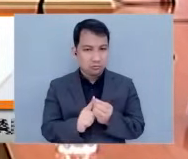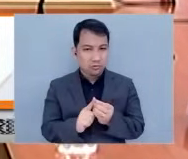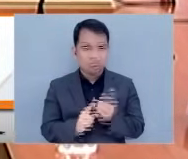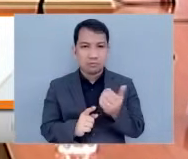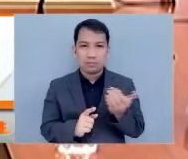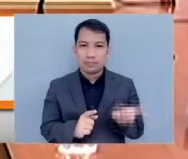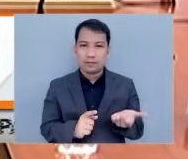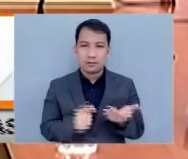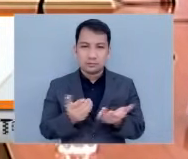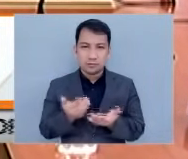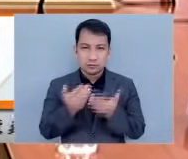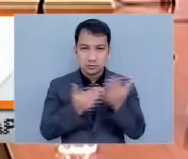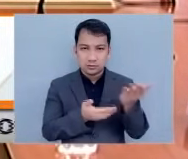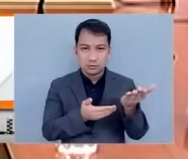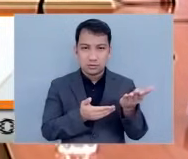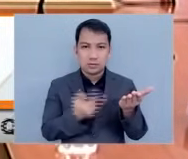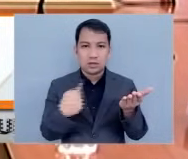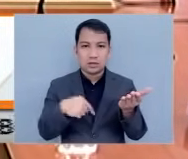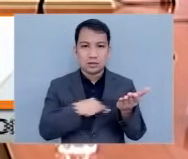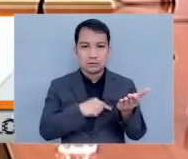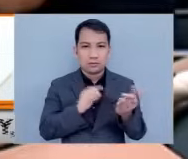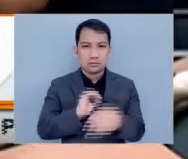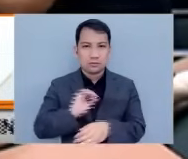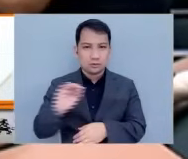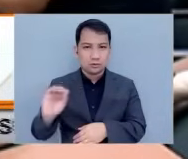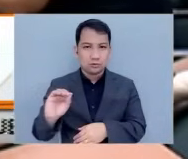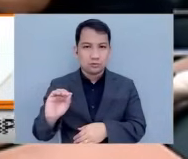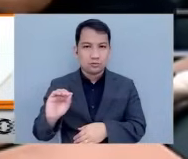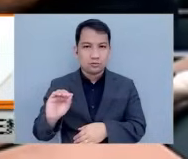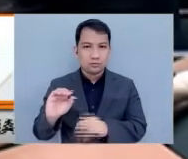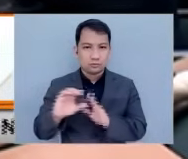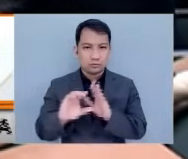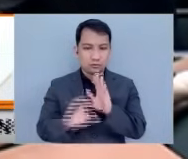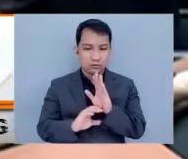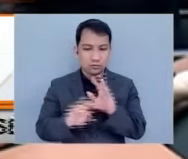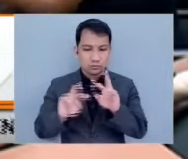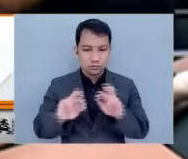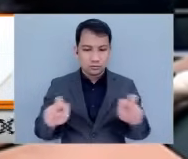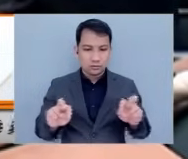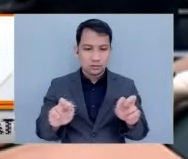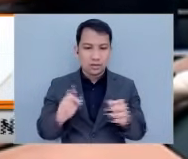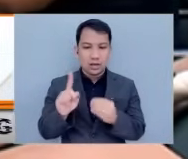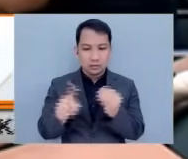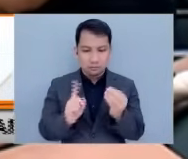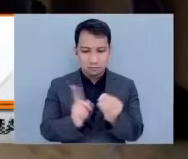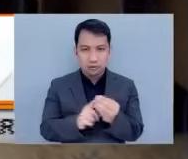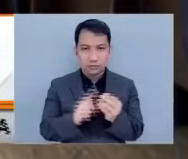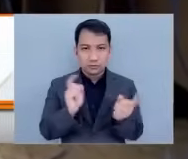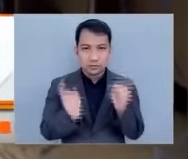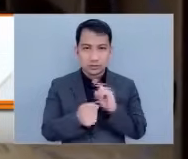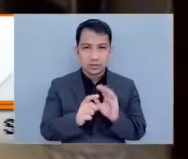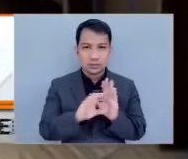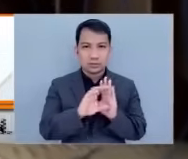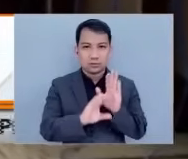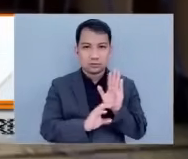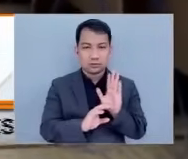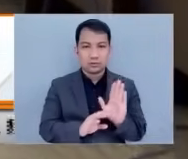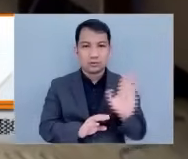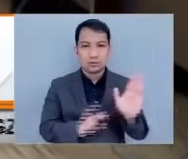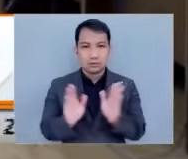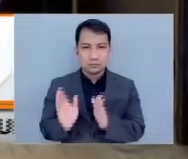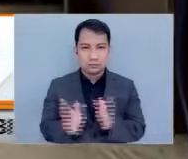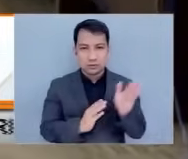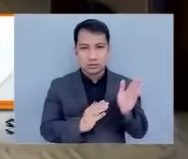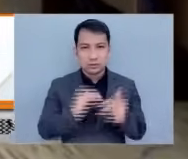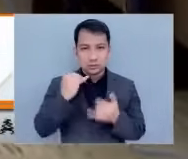naihain na, magkakaroon ng sariling pagdinig ang Kamara tungkol sa mga layong amyendahang probisyon ng saligang batas. Plano raw nilang imbitahan sa